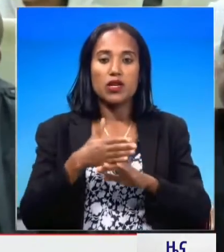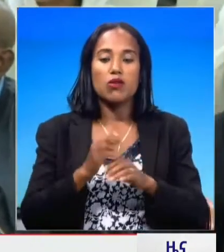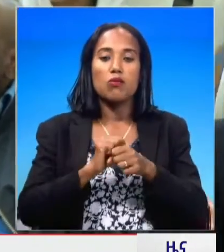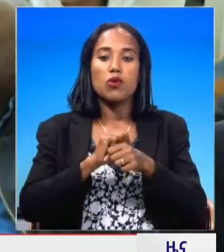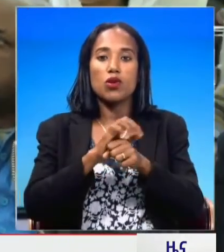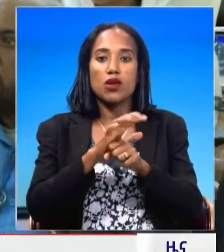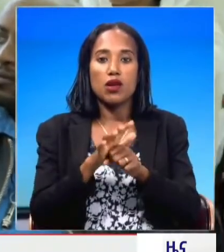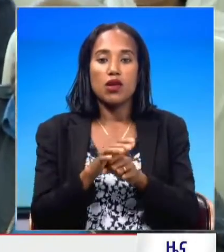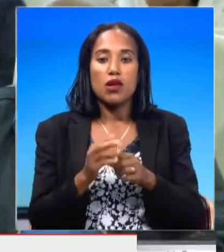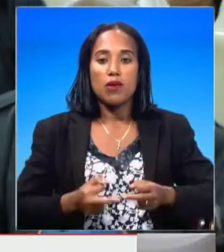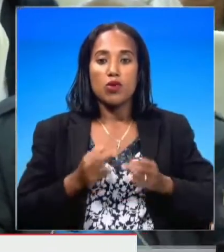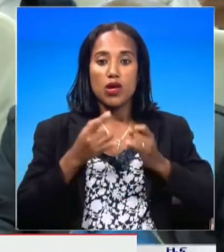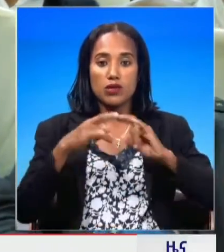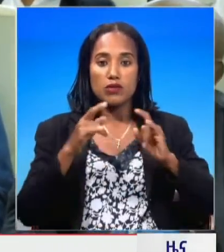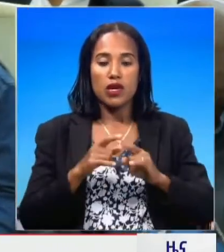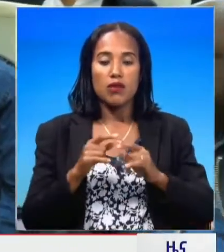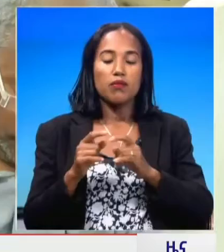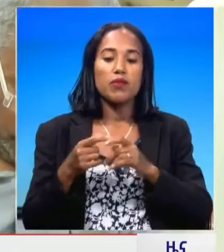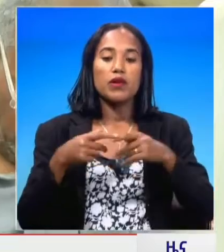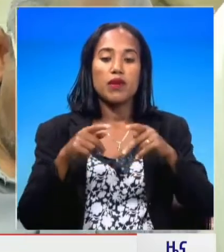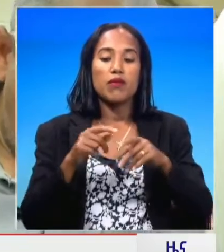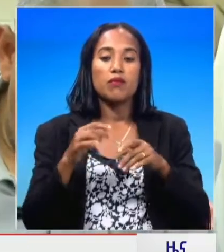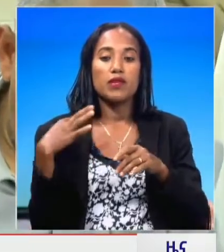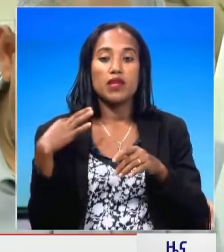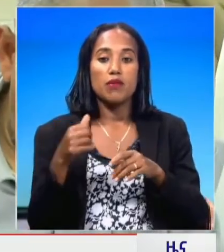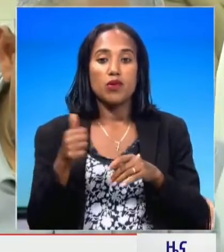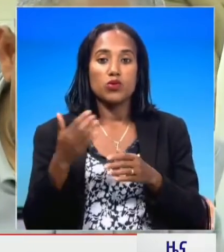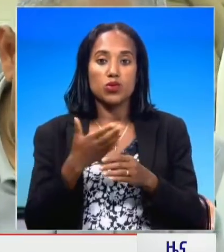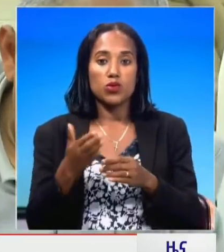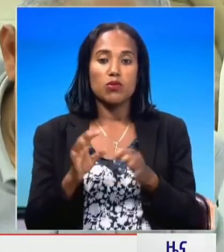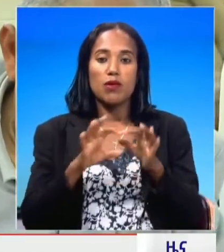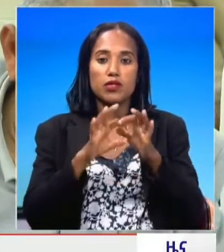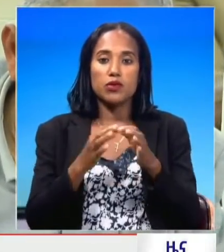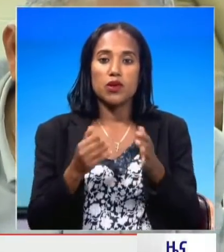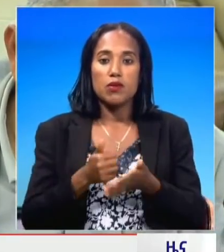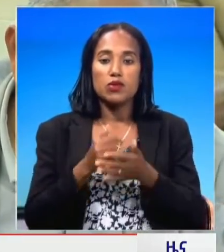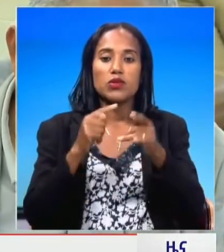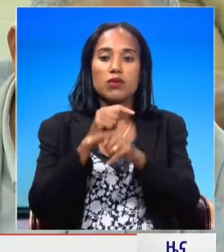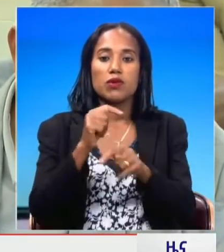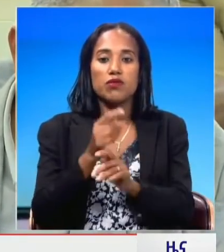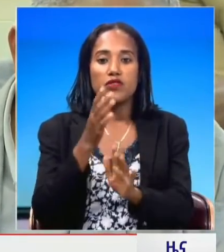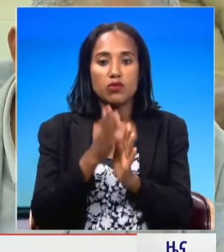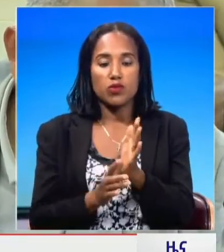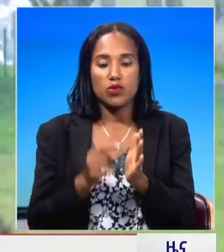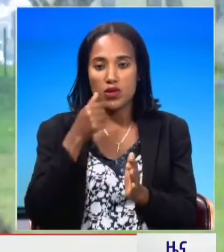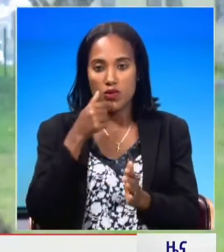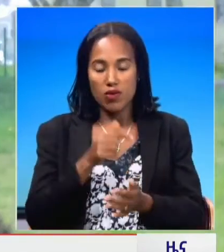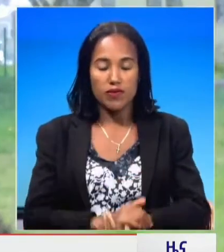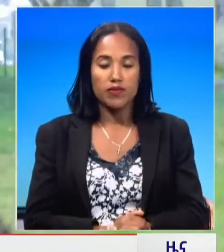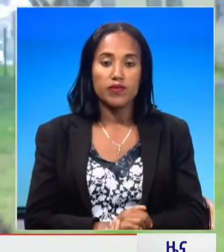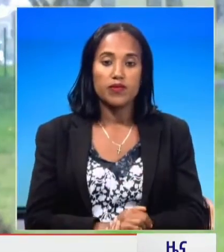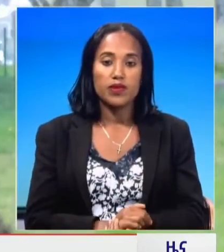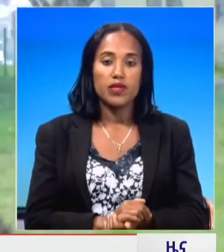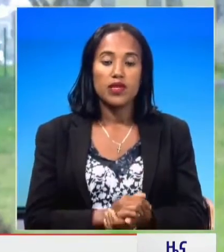ወረርሽኝ በሉና ዘመቻው በግብርና በጤናና በሌሎች ጉዳዮች ማህበረሰቡን የሚያግዙ ተግባራትን ማከናወኑን አስተዋል። በግብርናው ዘርፍ